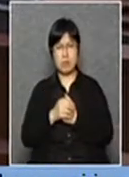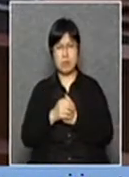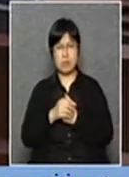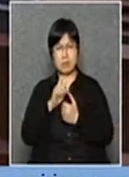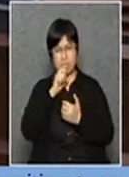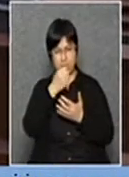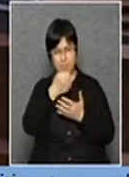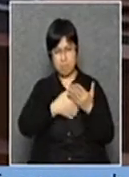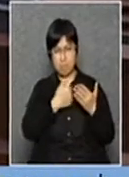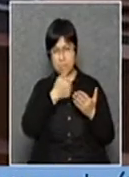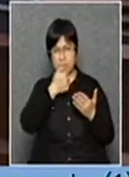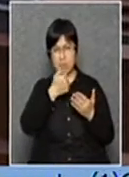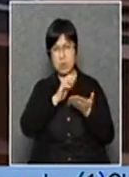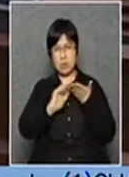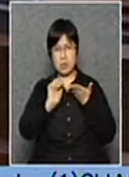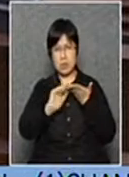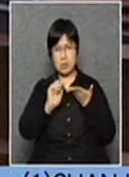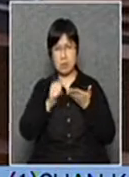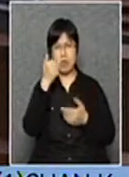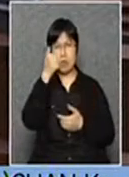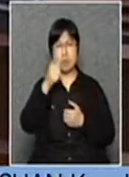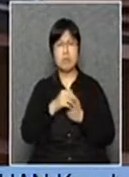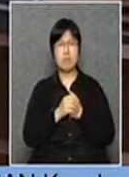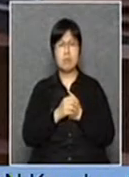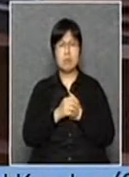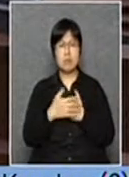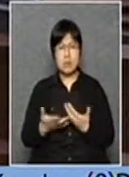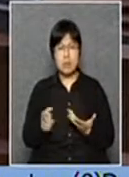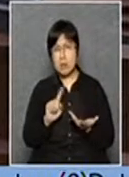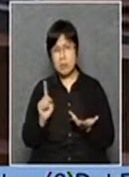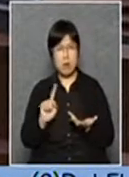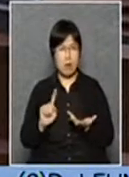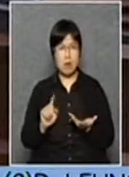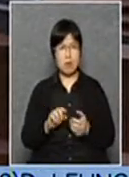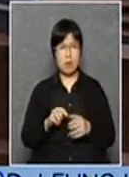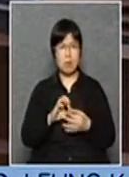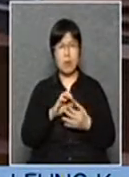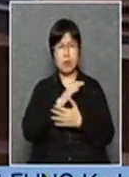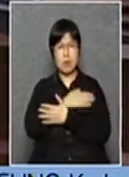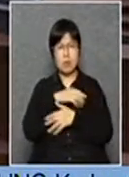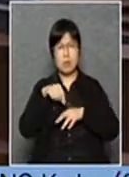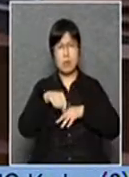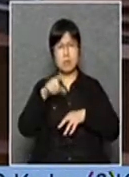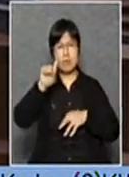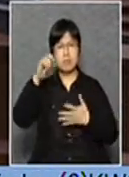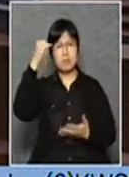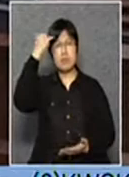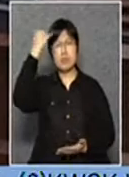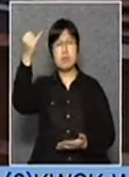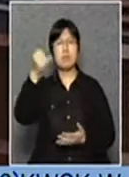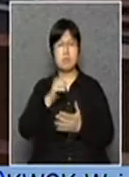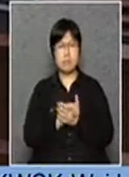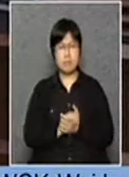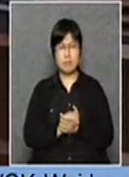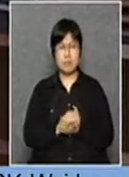有矩嘅，清清楚楚嘅。但係而家係點咧？關愛基金係點咧？冇人知。咁我